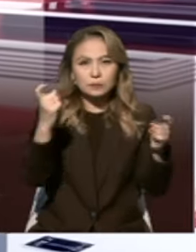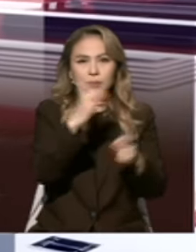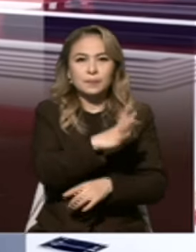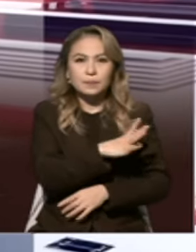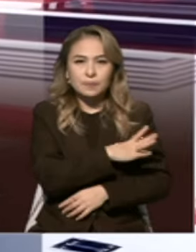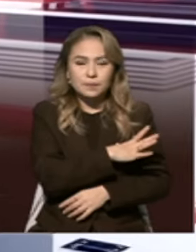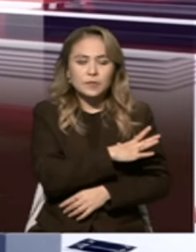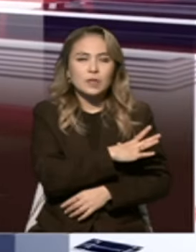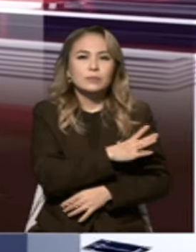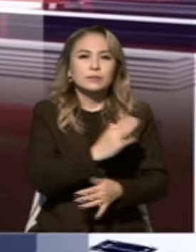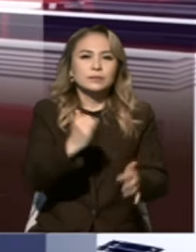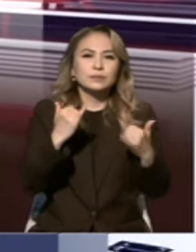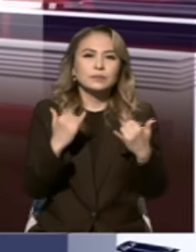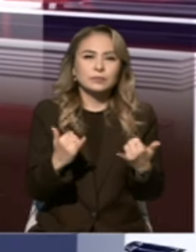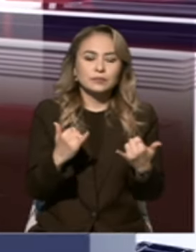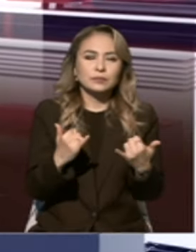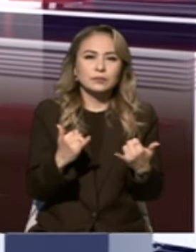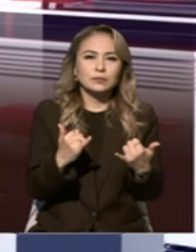болатын. Қазір енді